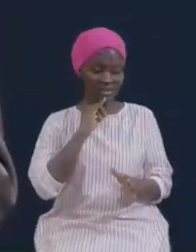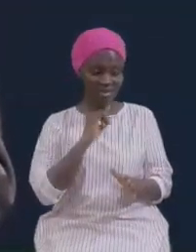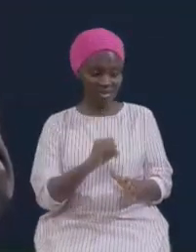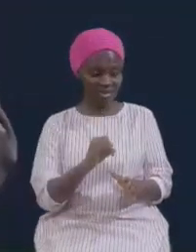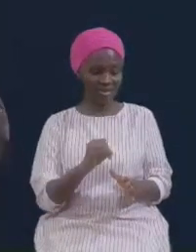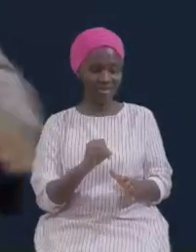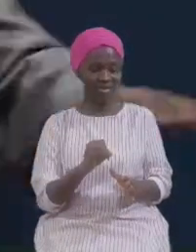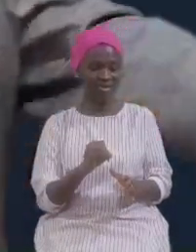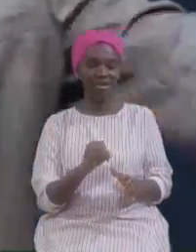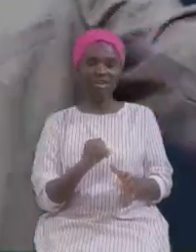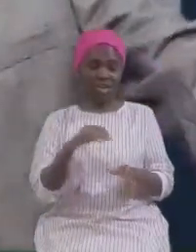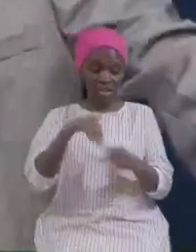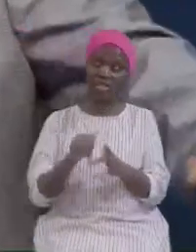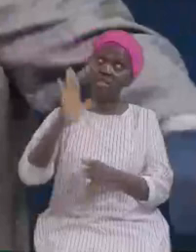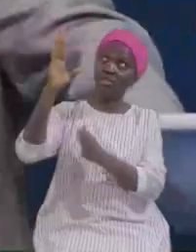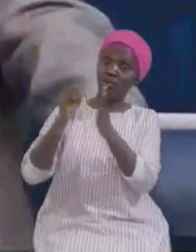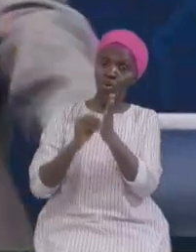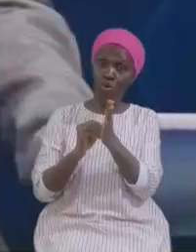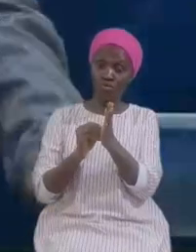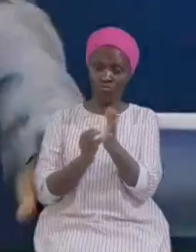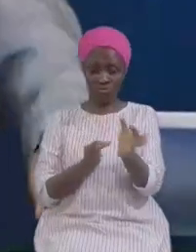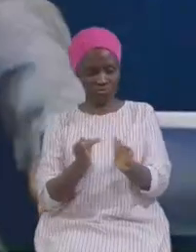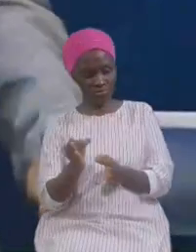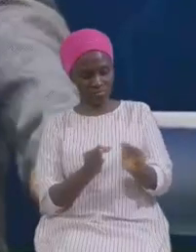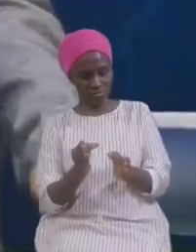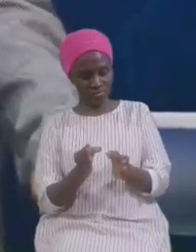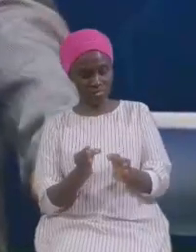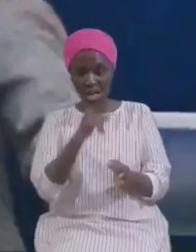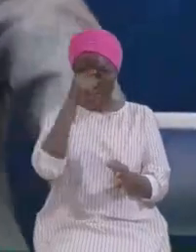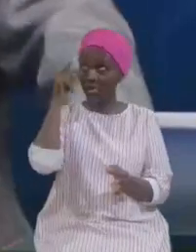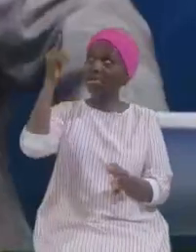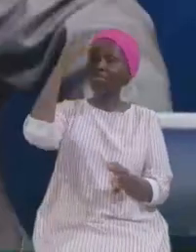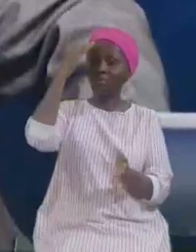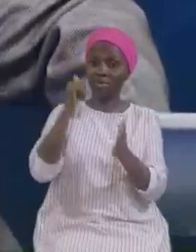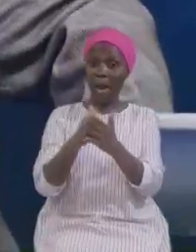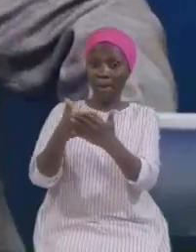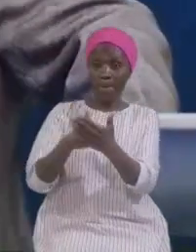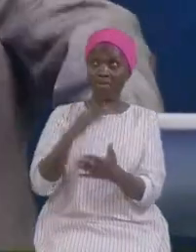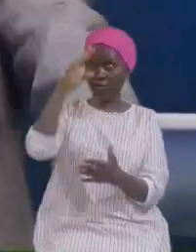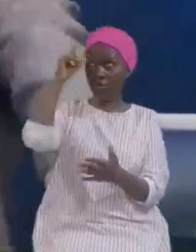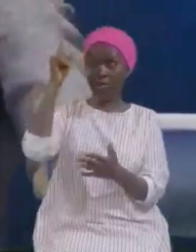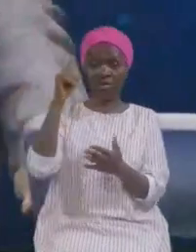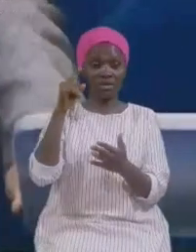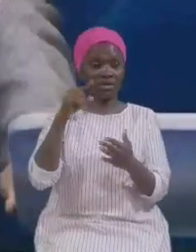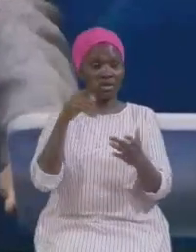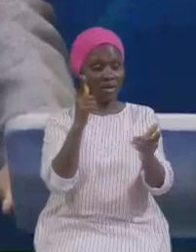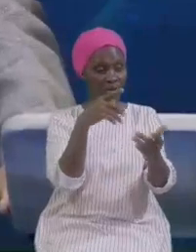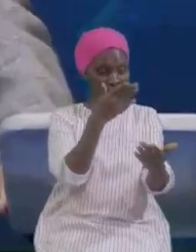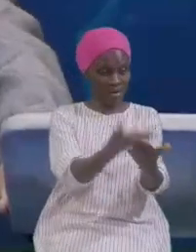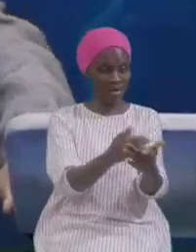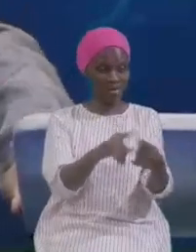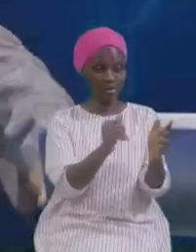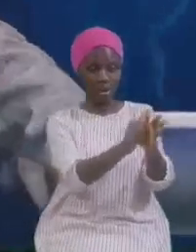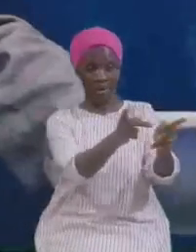Dans son évaluation, parce qu'il savait, avant qu'il ne rentre dans cette chambre, avant qu'il ne touche